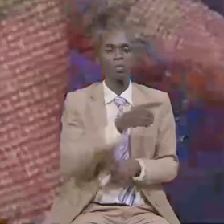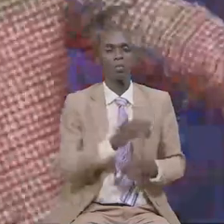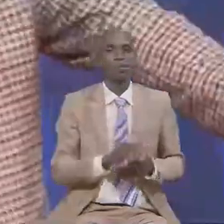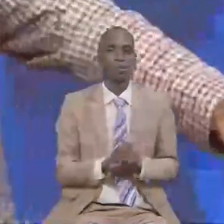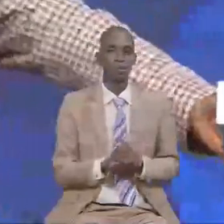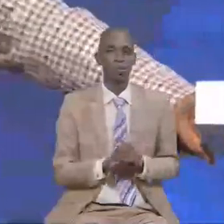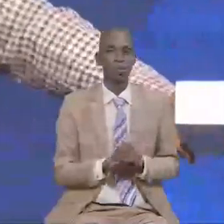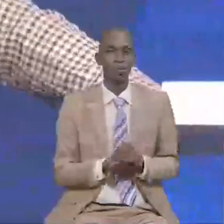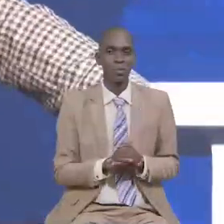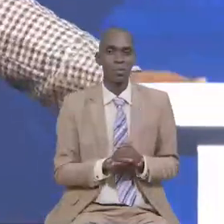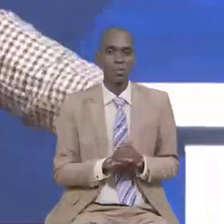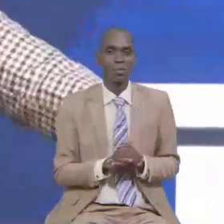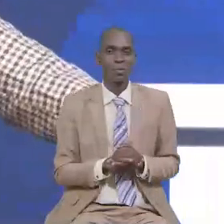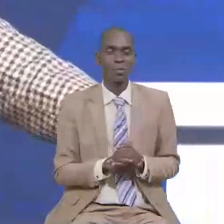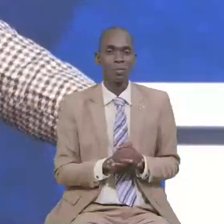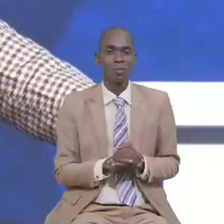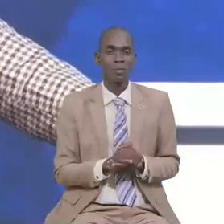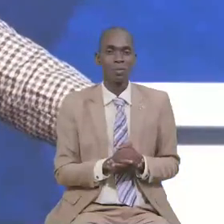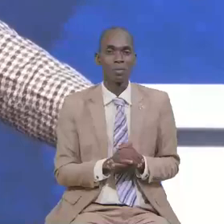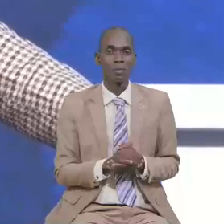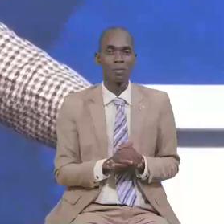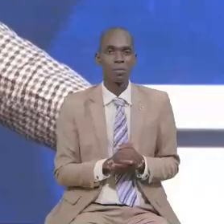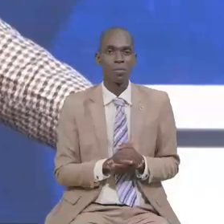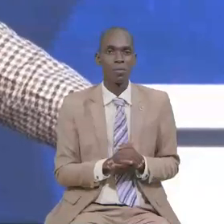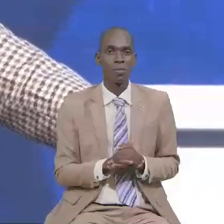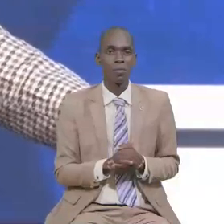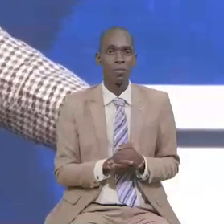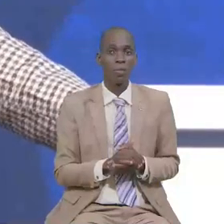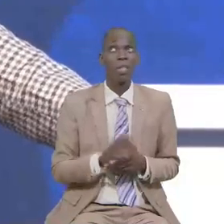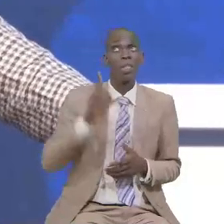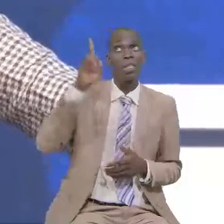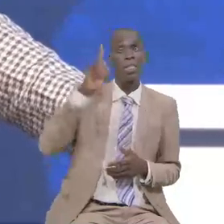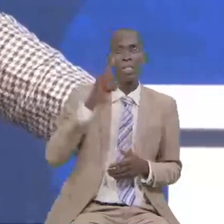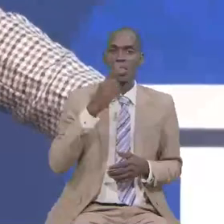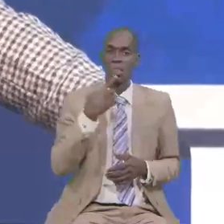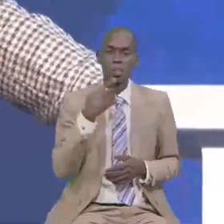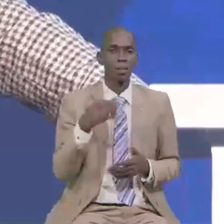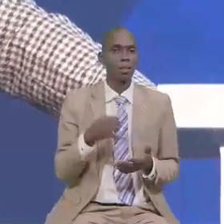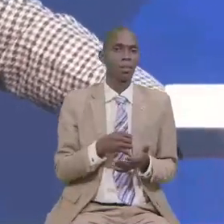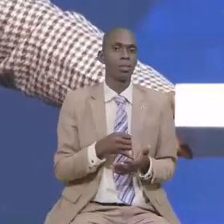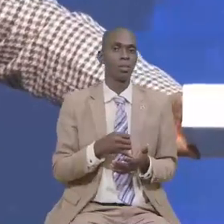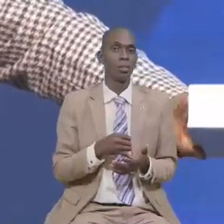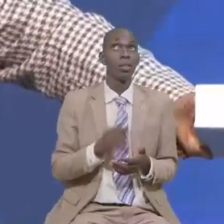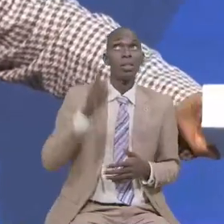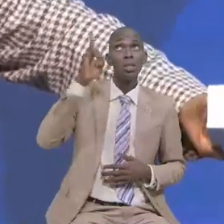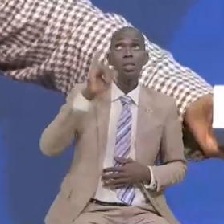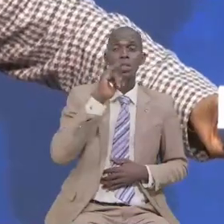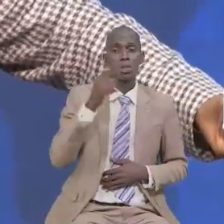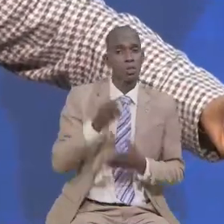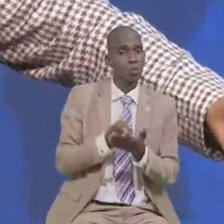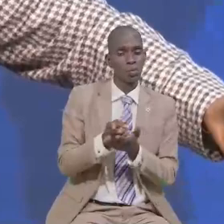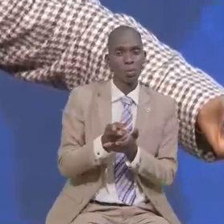ta fauteuil roulante. Christ a ainsi parlé. Il est la